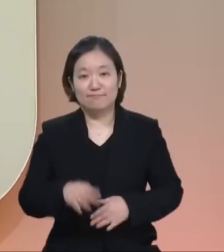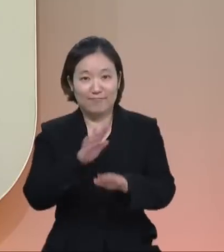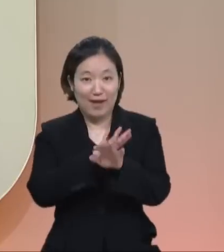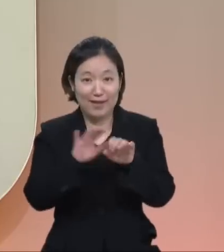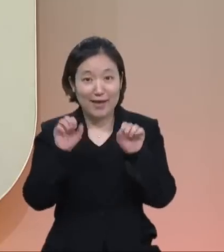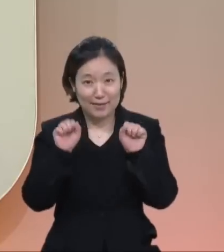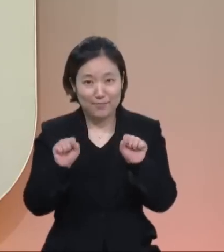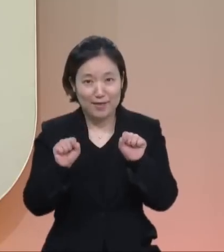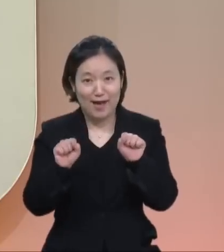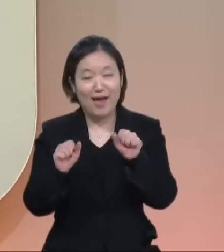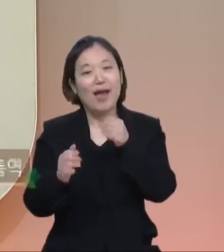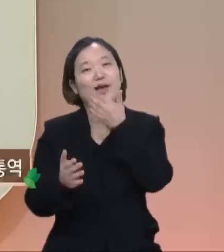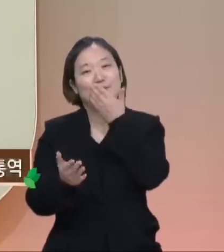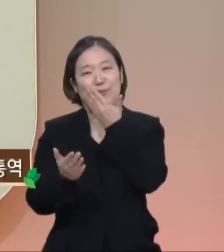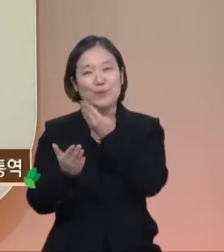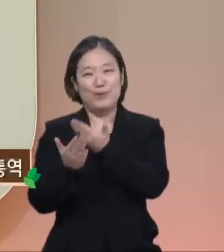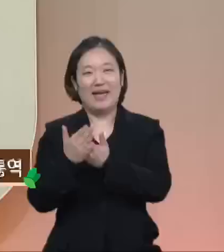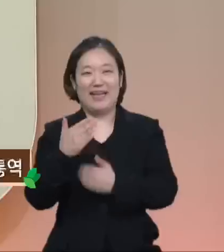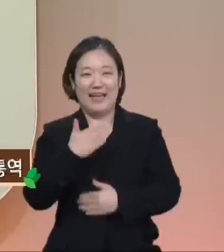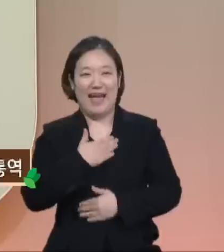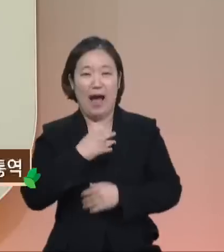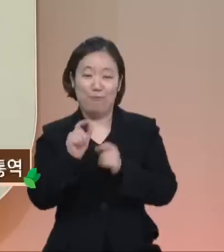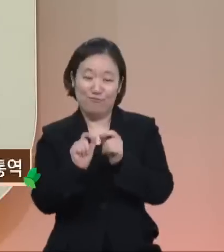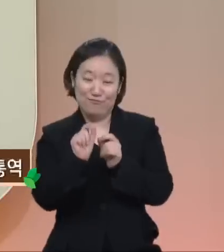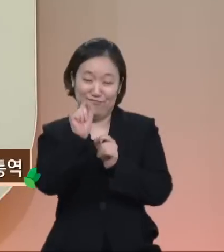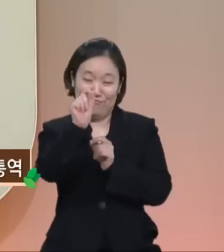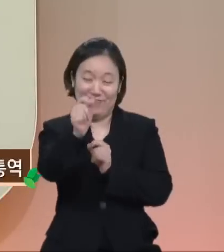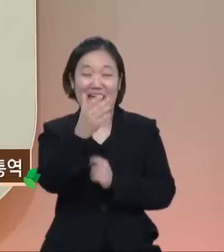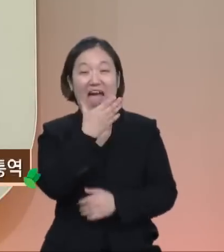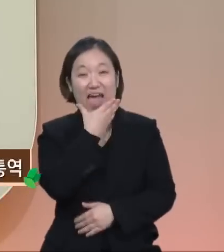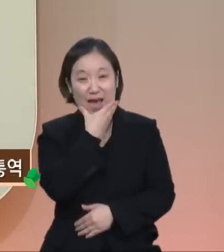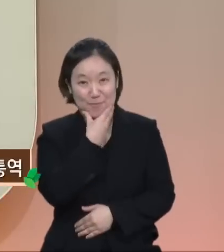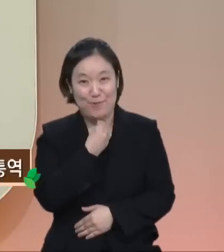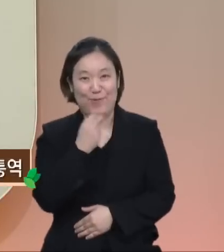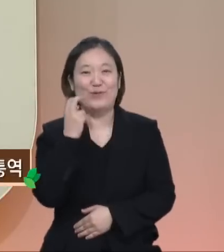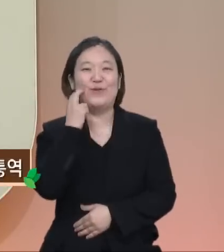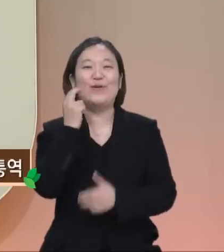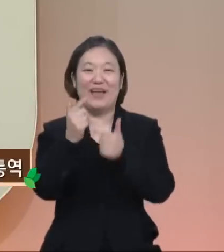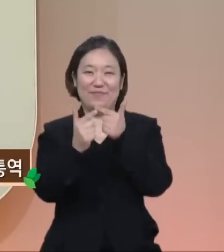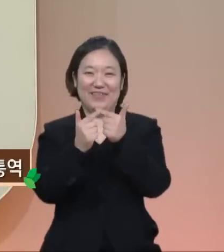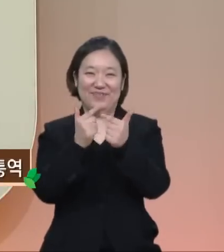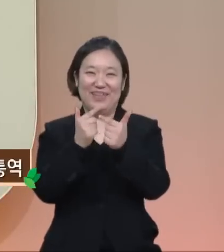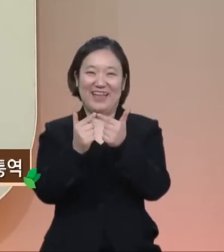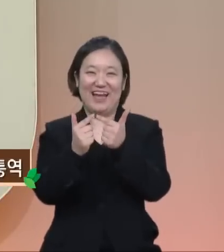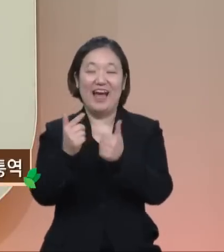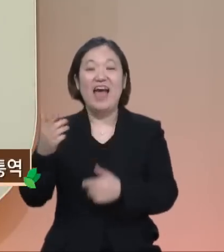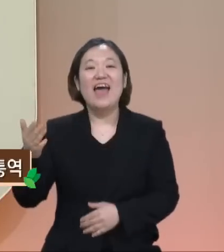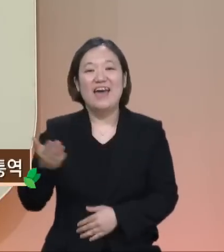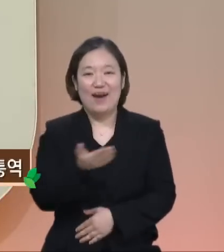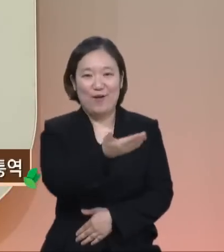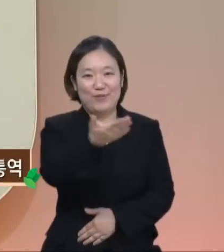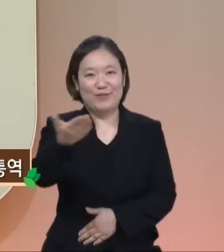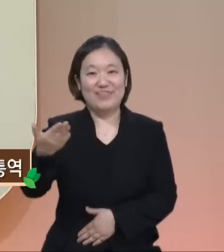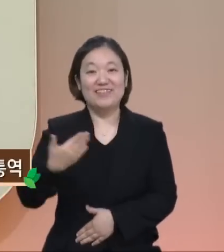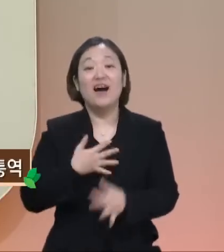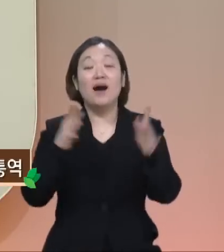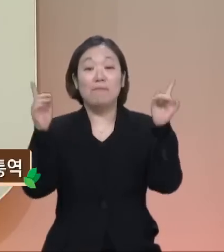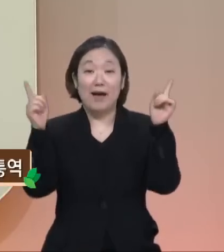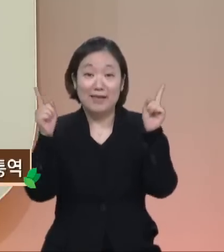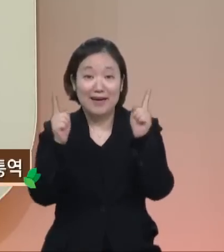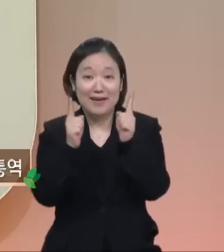안녕하십니까 소중한 나 무한 행복 소나무 시간입니다 여러분들 만나뵙게